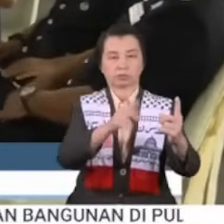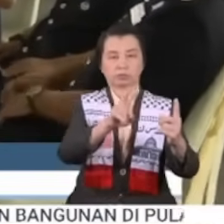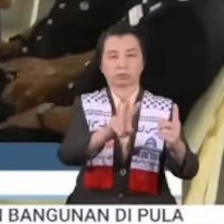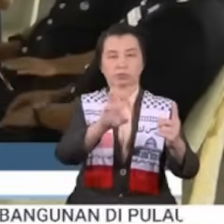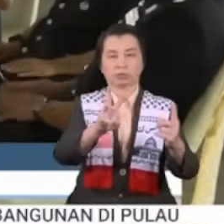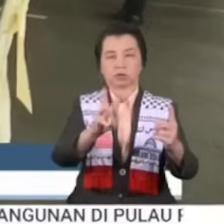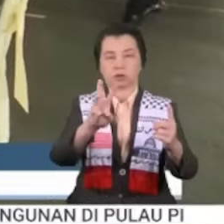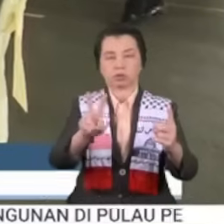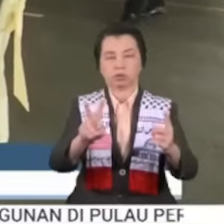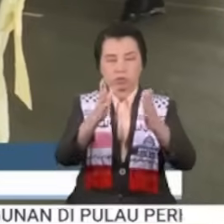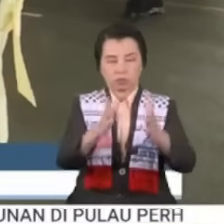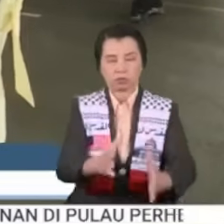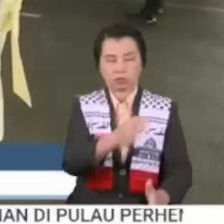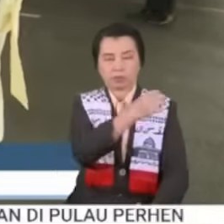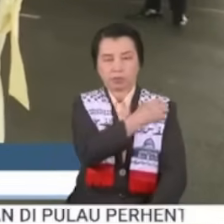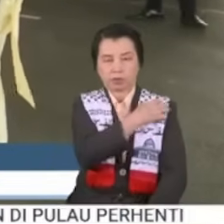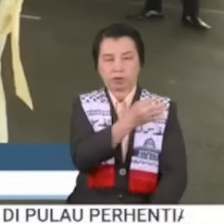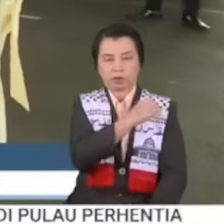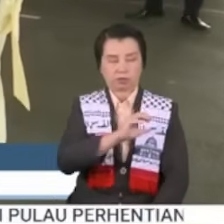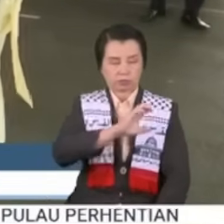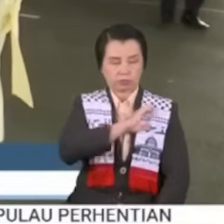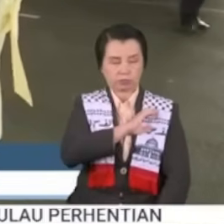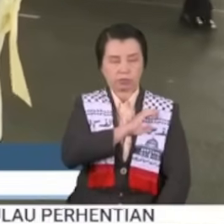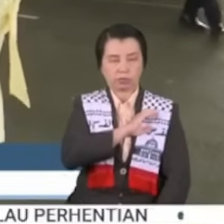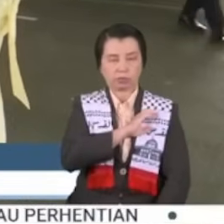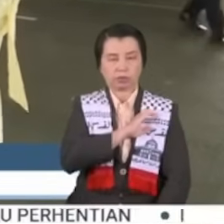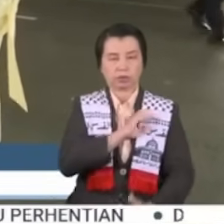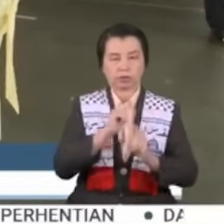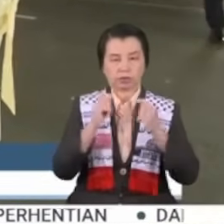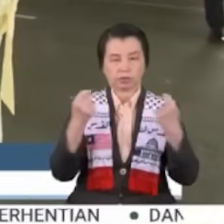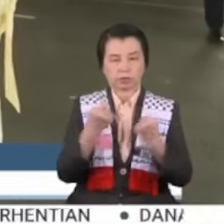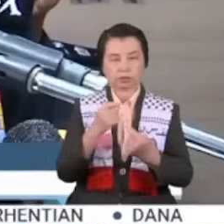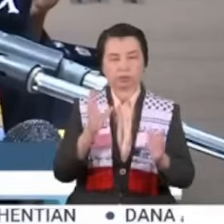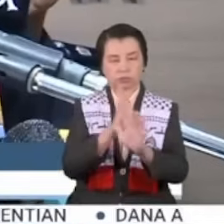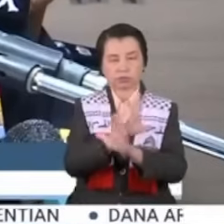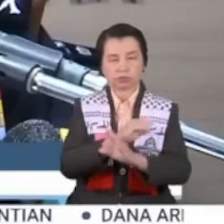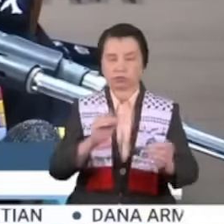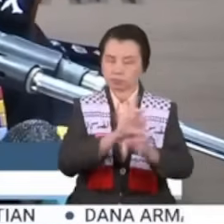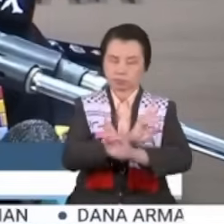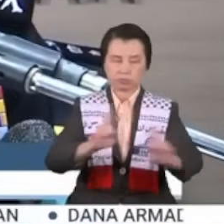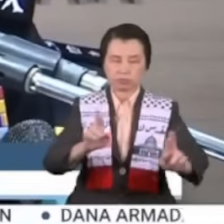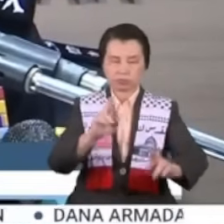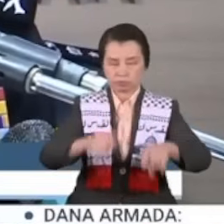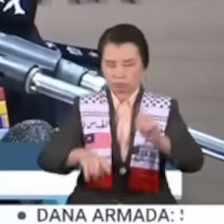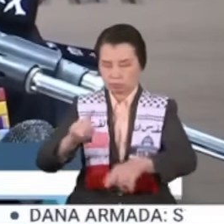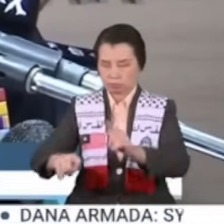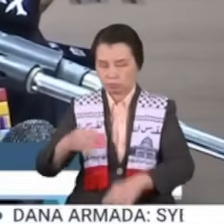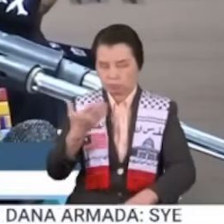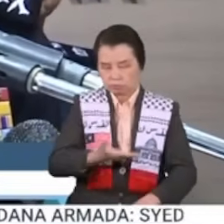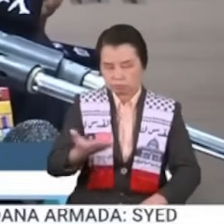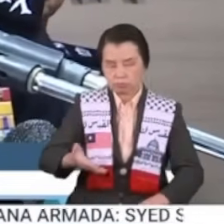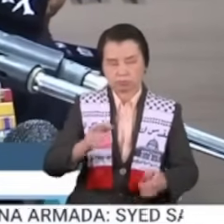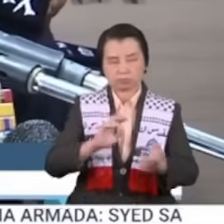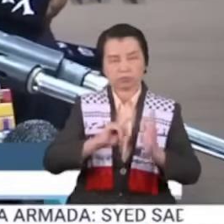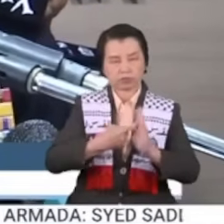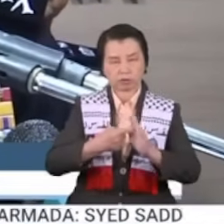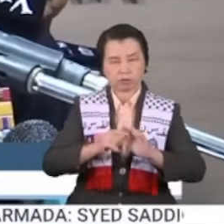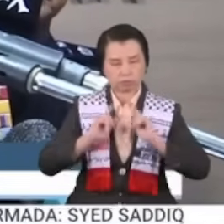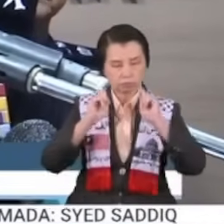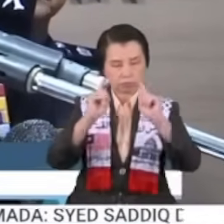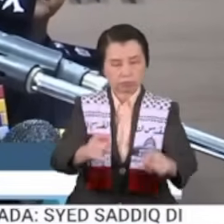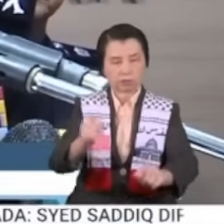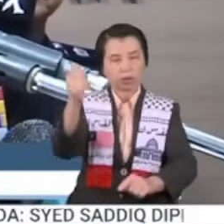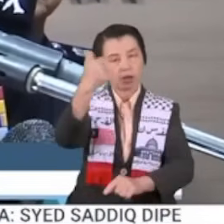1262 orang pegawai dan anggota polis kontinjen Sarawak sudah bersiap siaga dengan pelbagai aset yang boleh digerakkan pada bila-bila